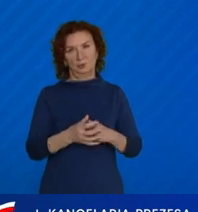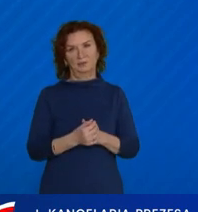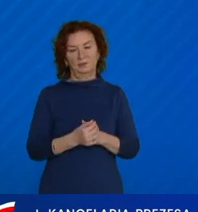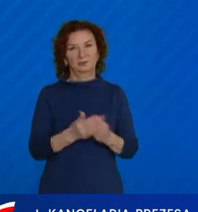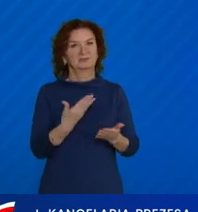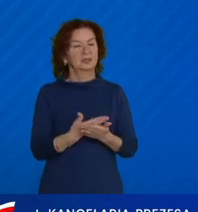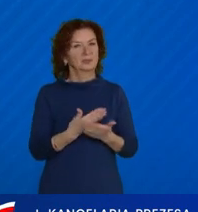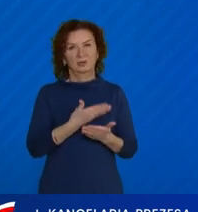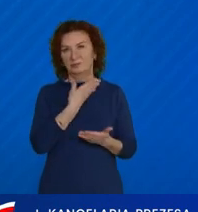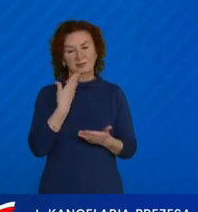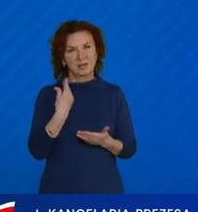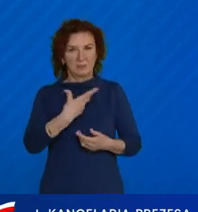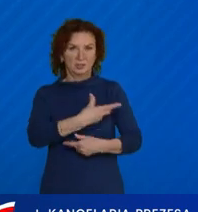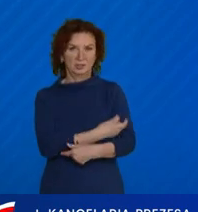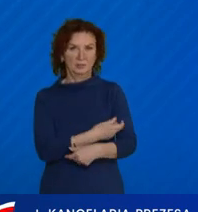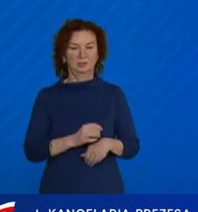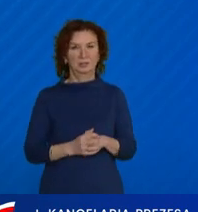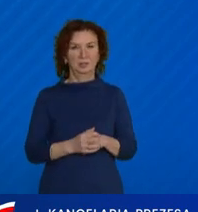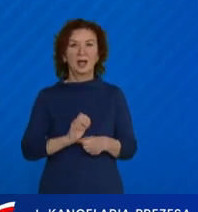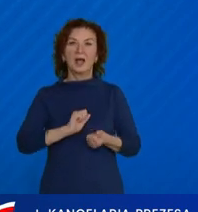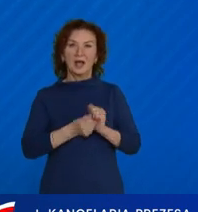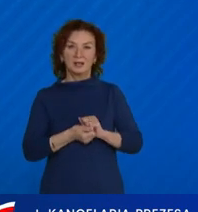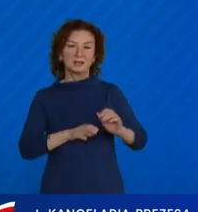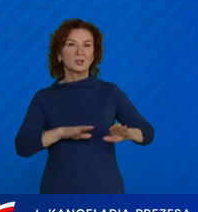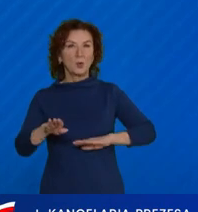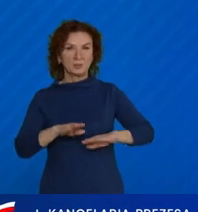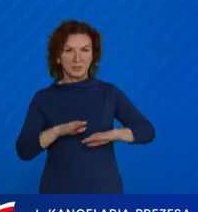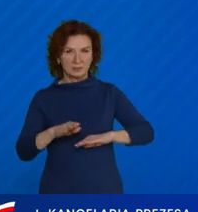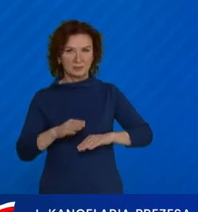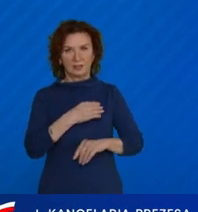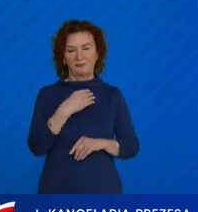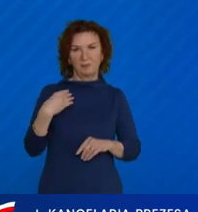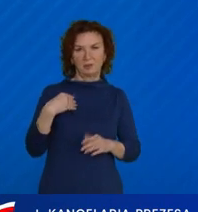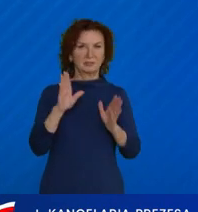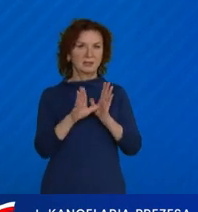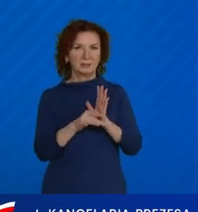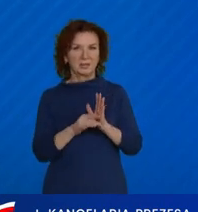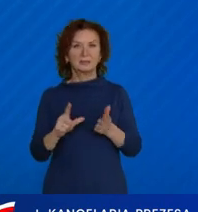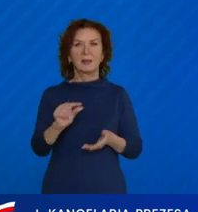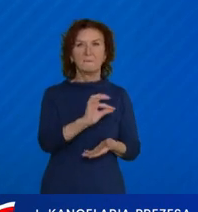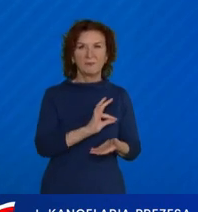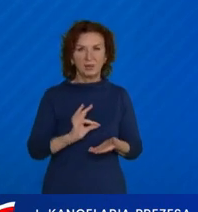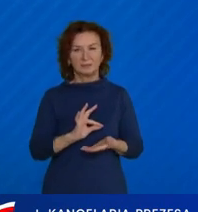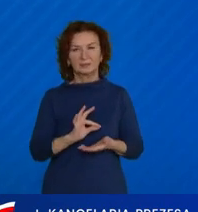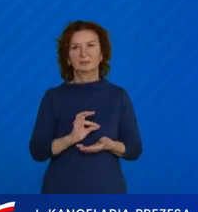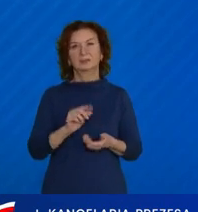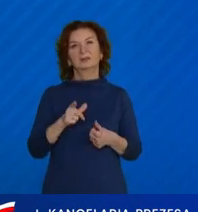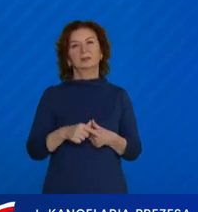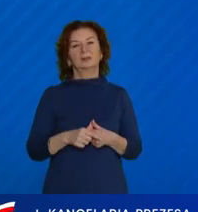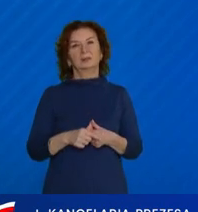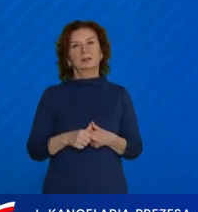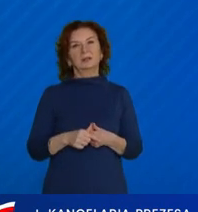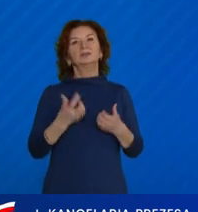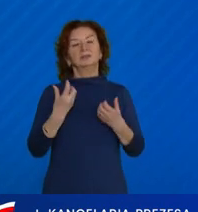szczepionek. Natomiast są takie miejsca w Polsce, powiaty i miasta, w których mimo tego, że